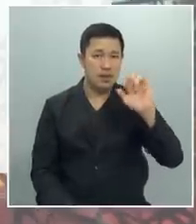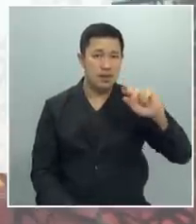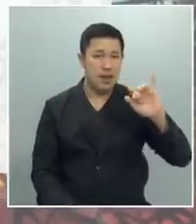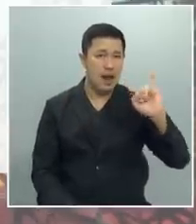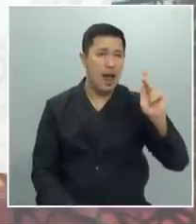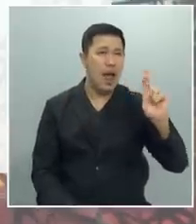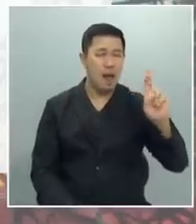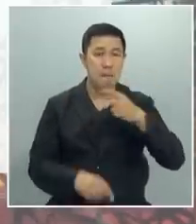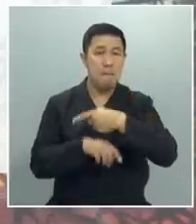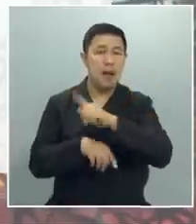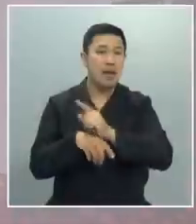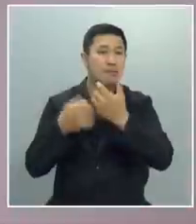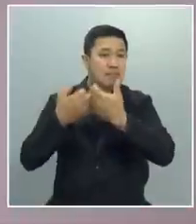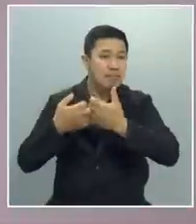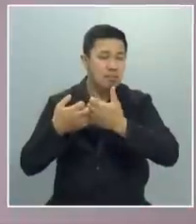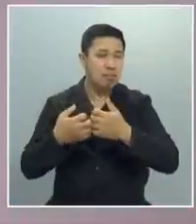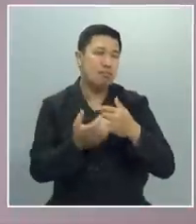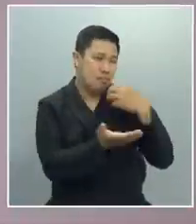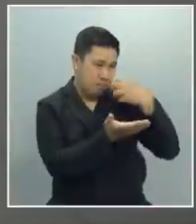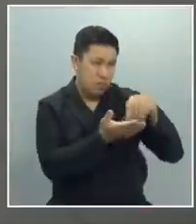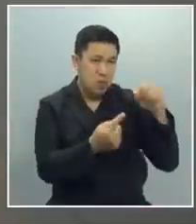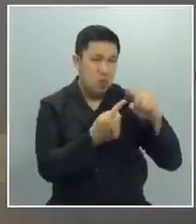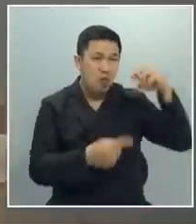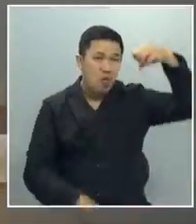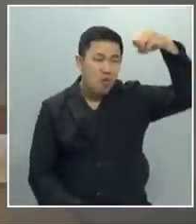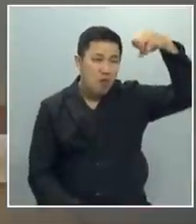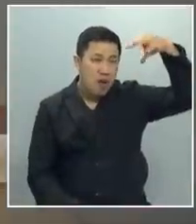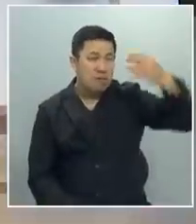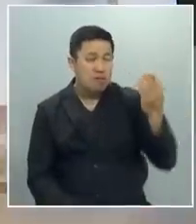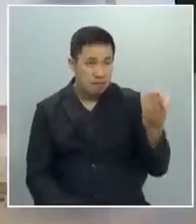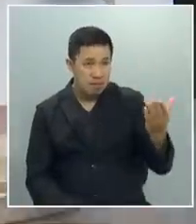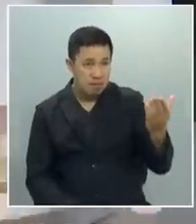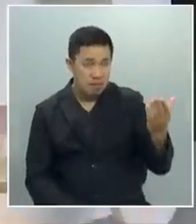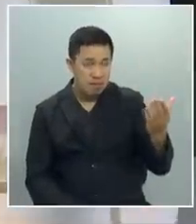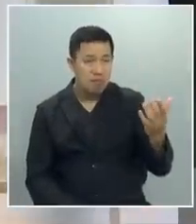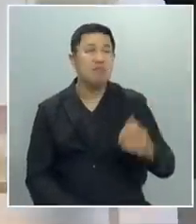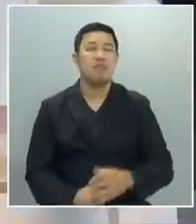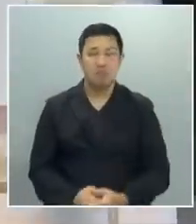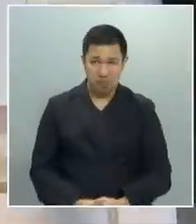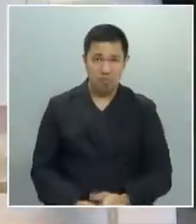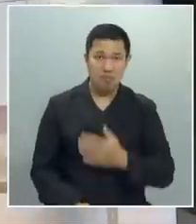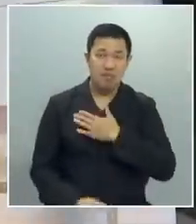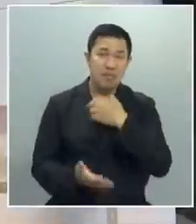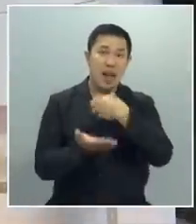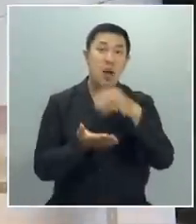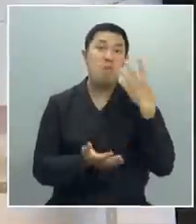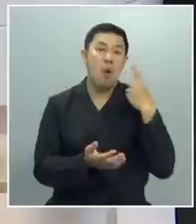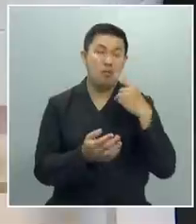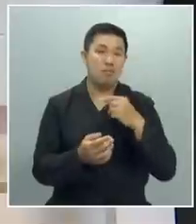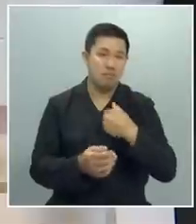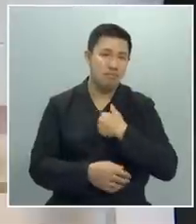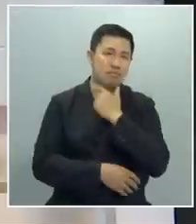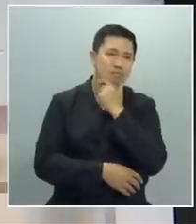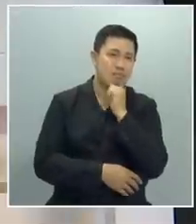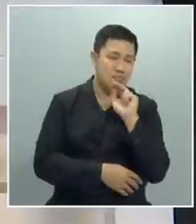มาพูดถึงมาตรการค่าไฟที่ออกมาลักษณะก็อย่างที่ผมวิเคราะห์ให้ฟังไปเมื่อวานมองดีๆเนี่ย